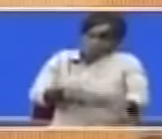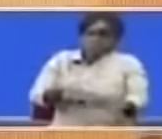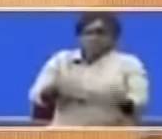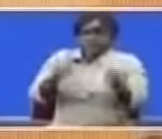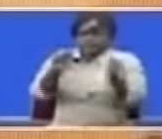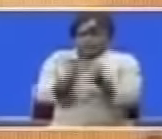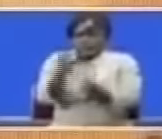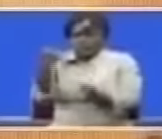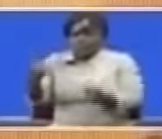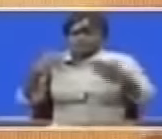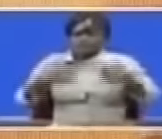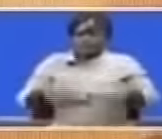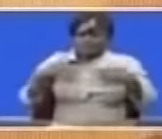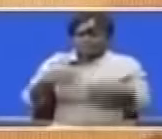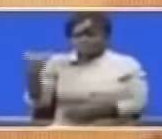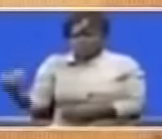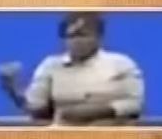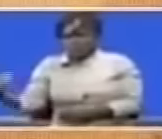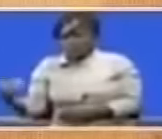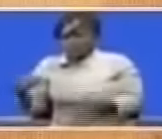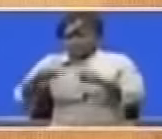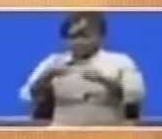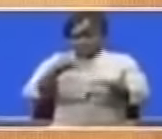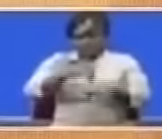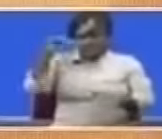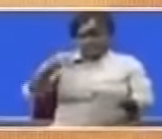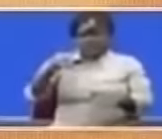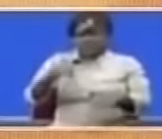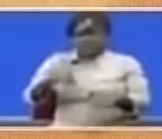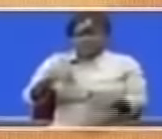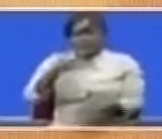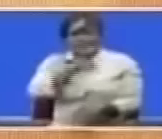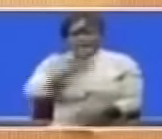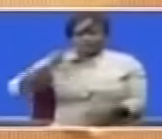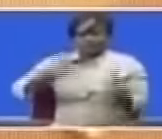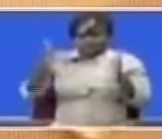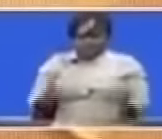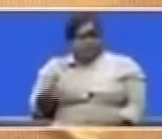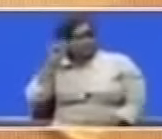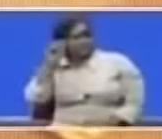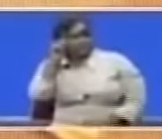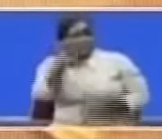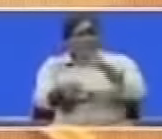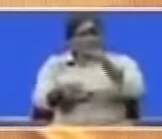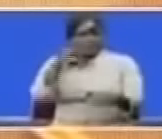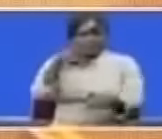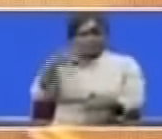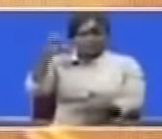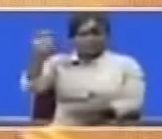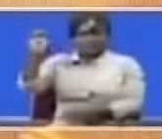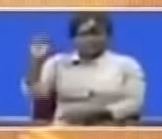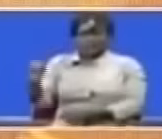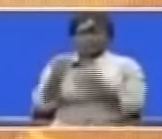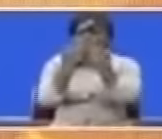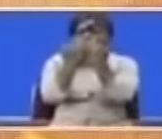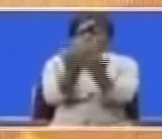watu 11 wakiwemo wanafunzi wakijeruhiwa. Kamishna wa kaunti ya Mombasa Nelson Marwa amemlaumu mkurugenzi mkuu wa feri